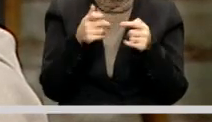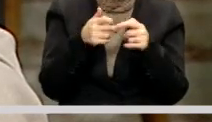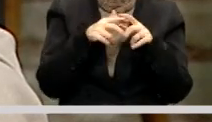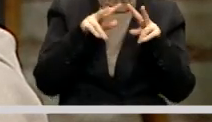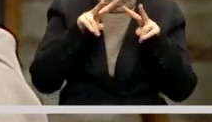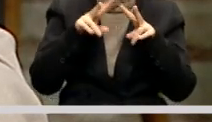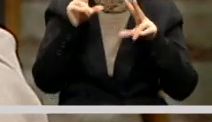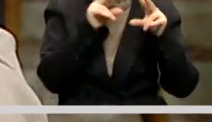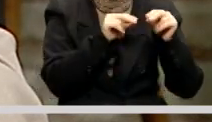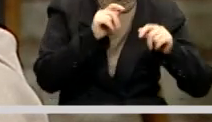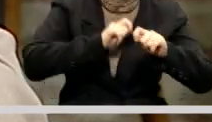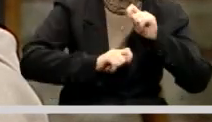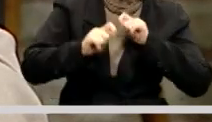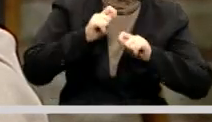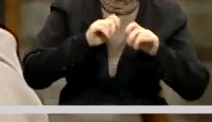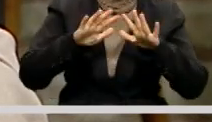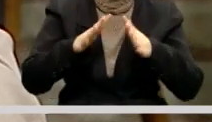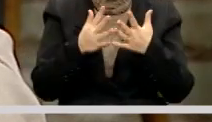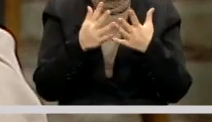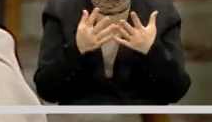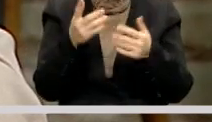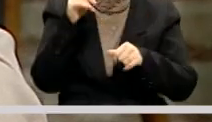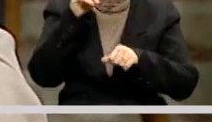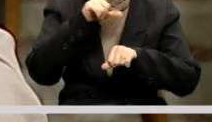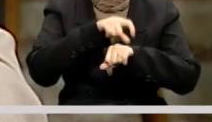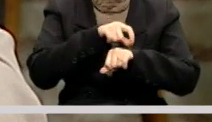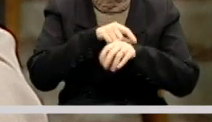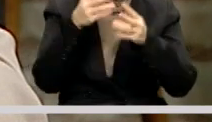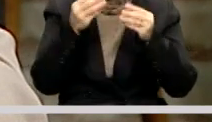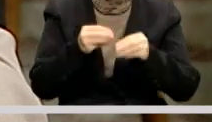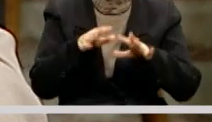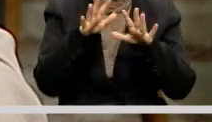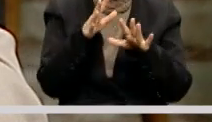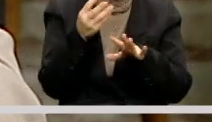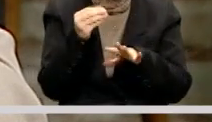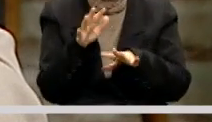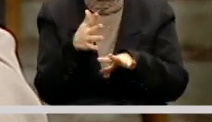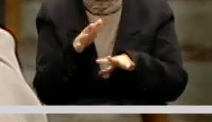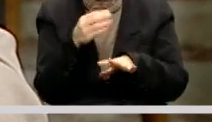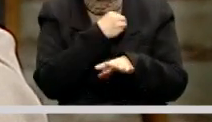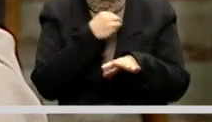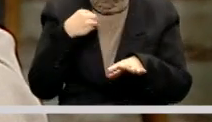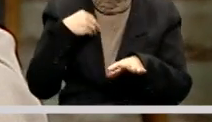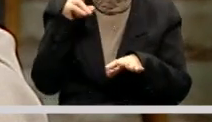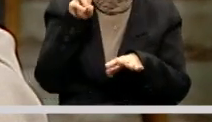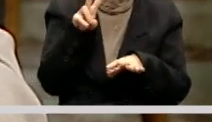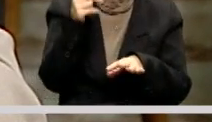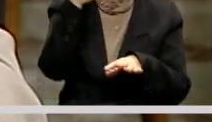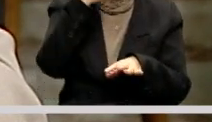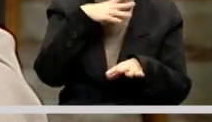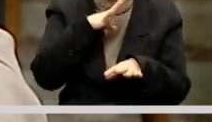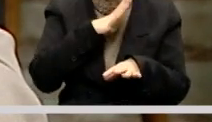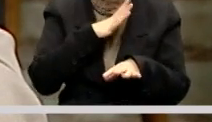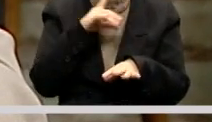davranış bozukluğu altta yatan böyle bir hastalık olmadan da ortaya çıkabiliyor. Tedavisinde de iki ilaç ön plana çıkıyor.